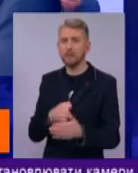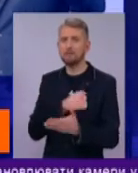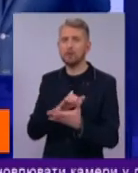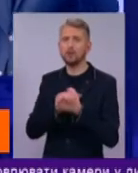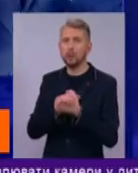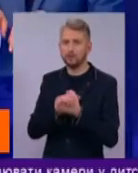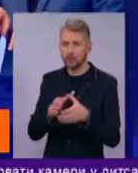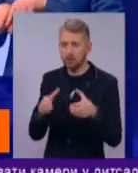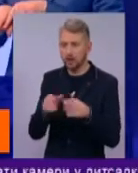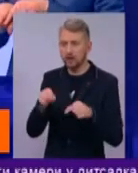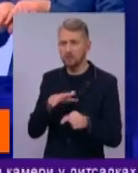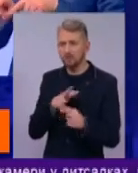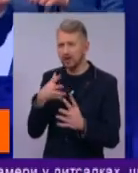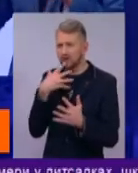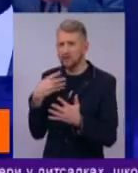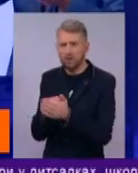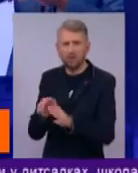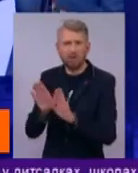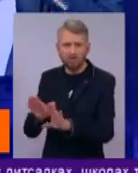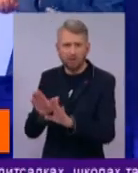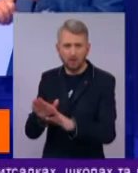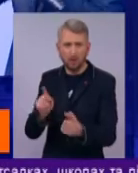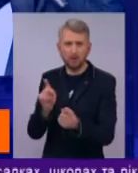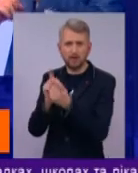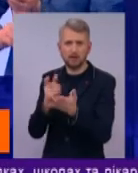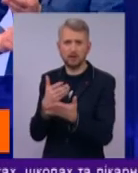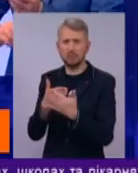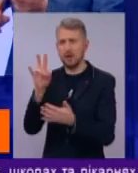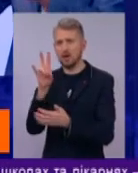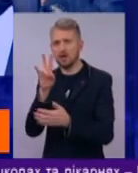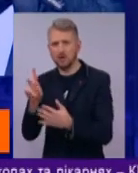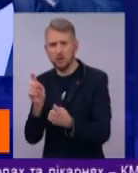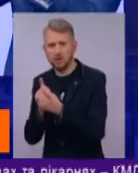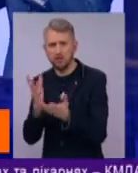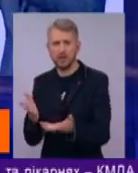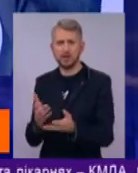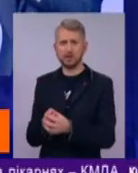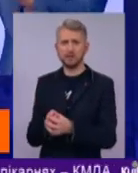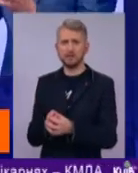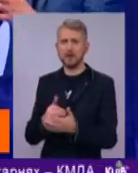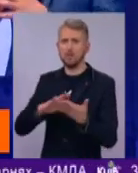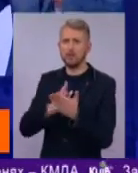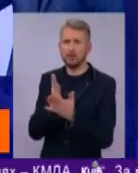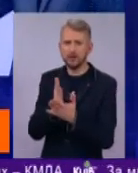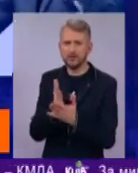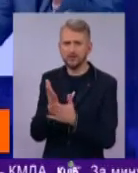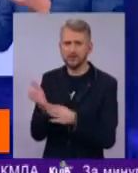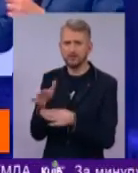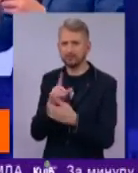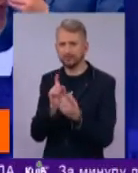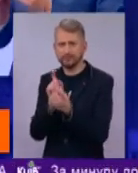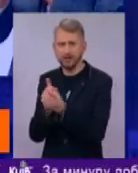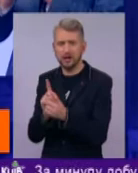контингент, теж були внутрішні конфлікти на базі там релігійні конфлікти, політичні міжособиці